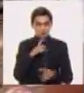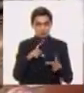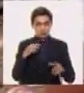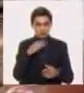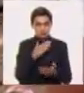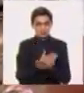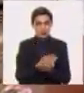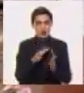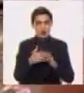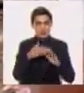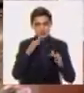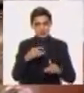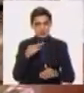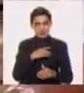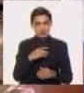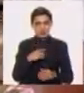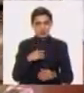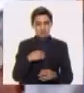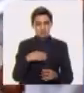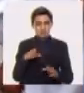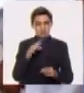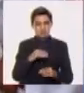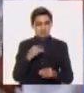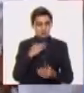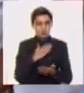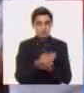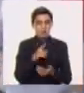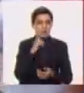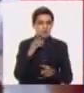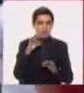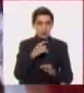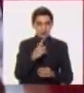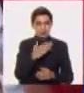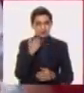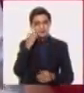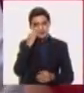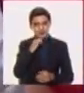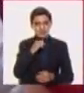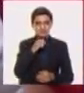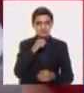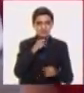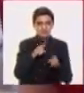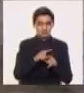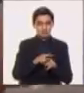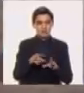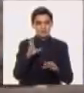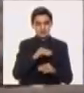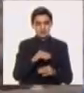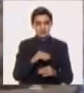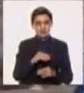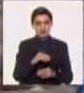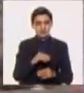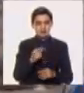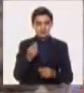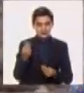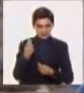құдай шүкір ауылды жартысы көп ұстап. Тек жастар жағынан емес, қариялар да осындай келісімге келіпті. Ақшасын